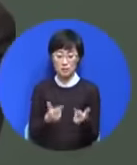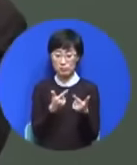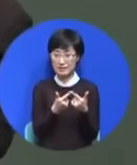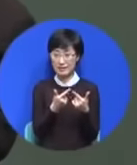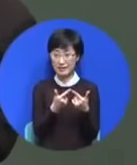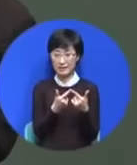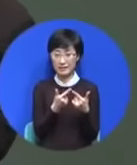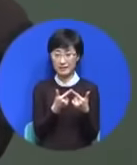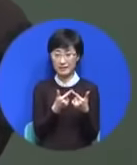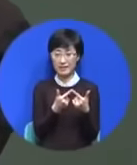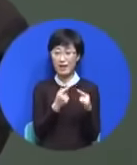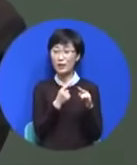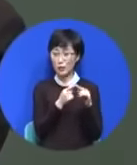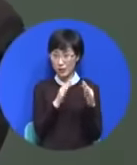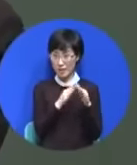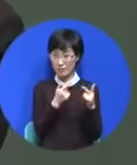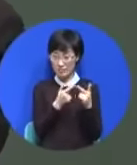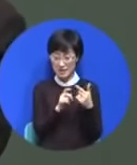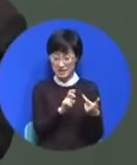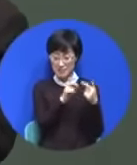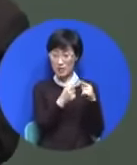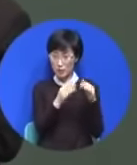부산에서는 주일마다